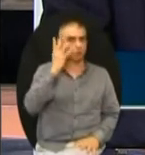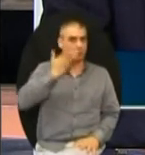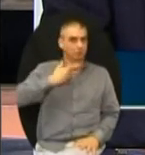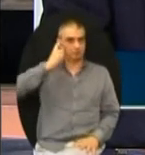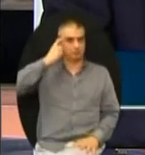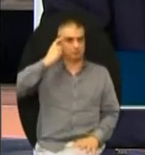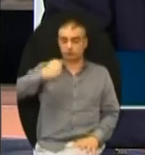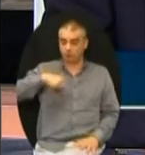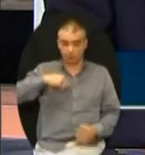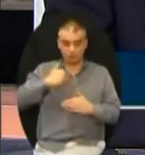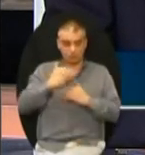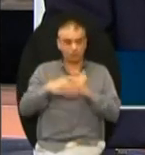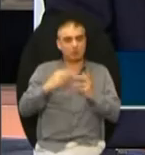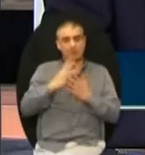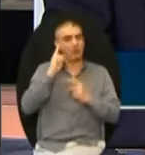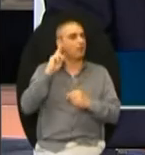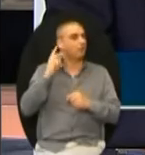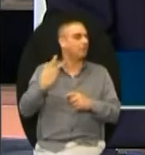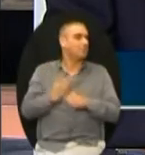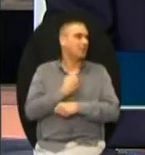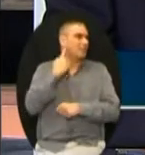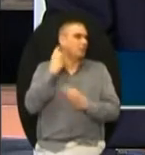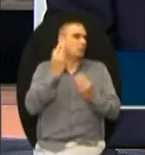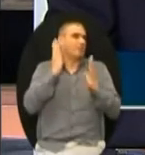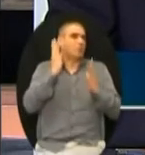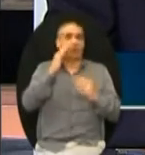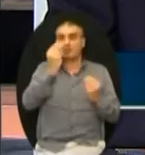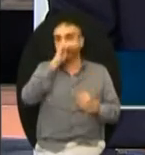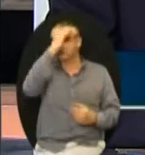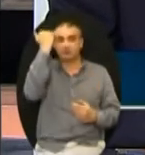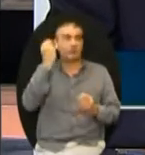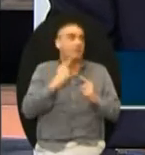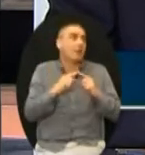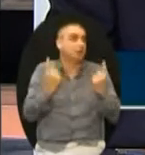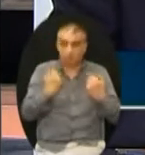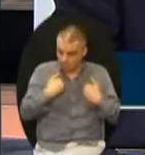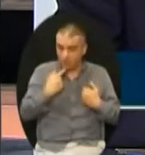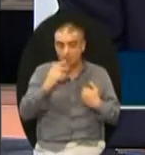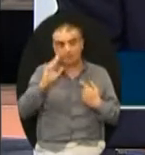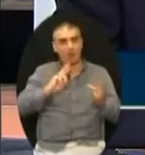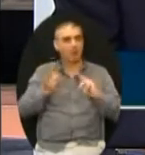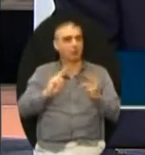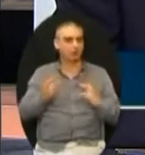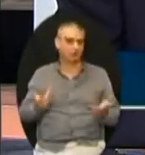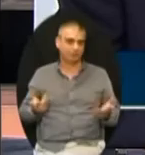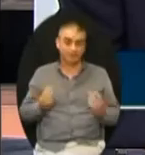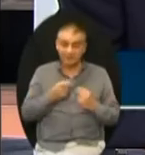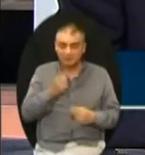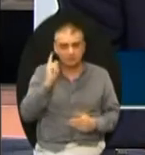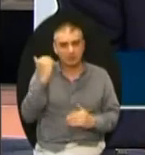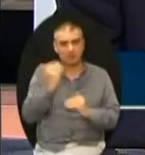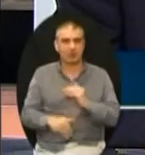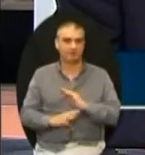מדאיג. שאנחנו לאט לאט מתרגלים לדברים איומים, לדברים קיצוניים, לדברים הזויים, שאנחנו אומרים אחד על השני. את הדברים האלה